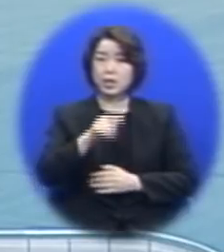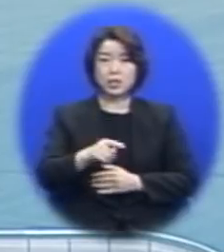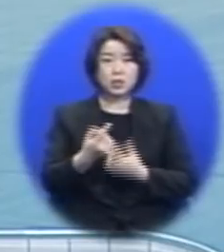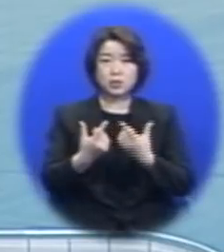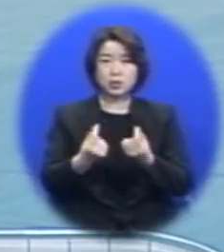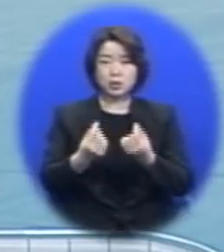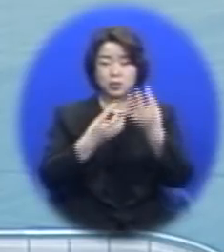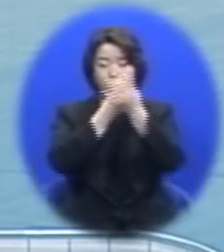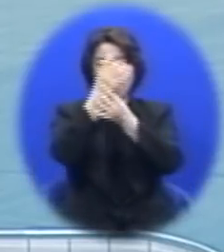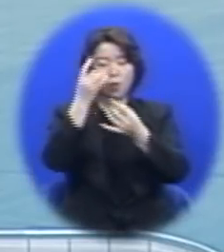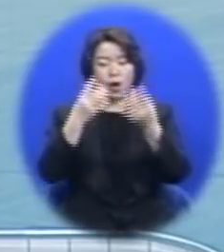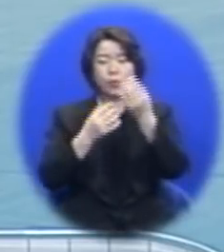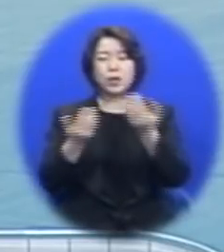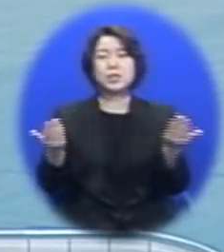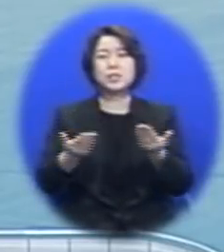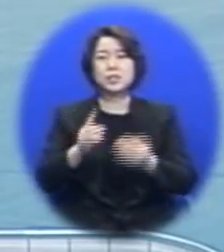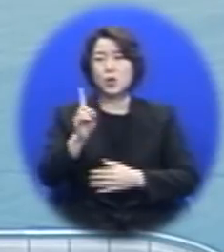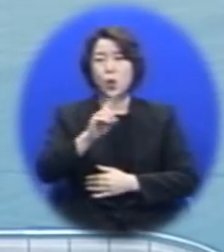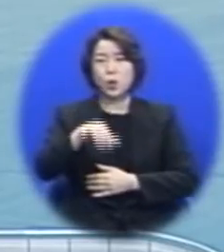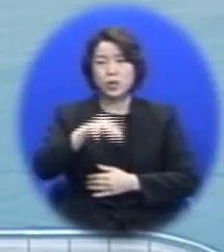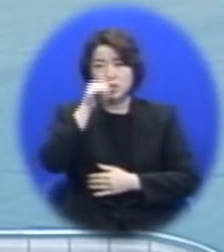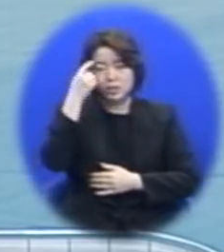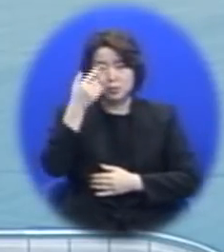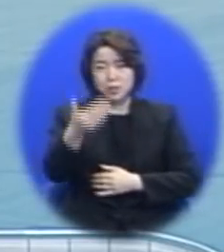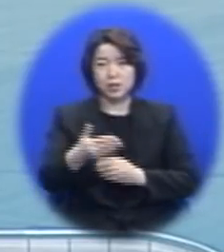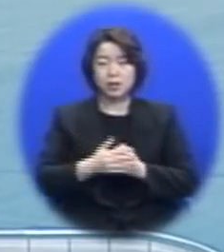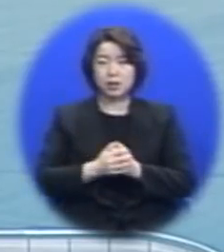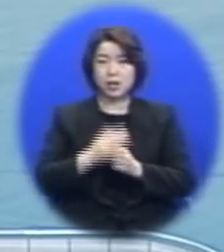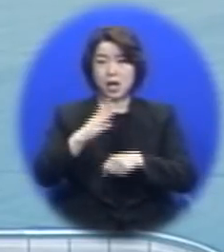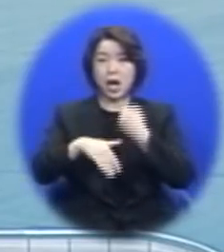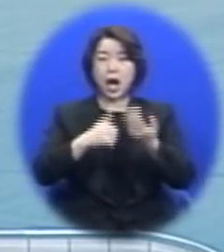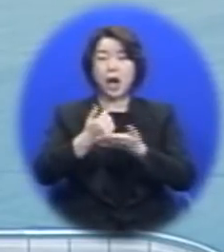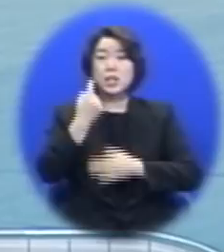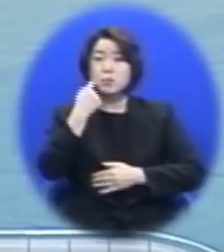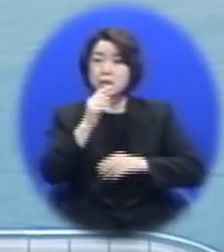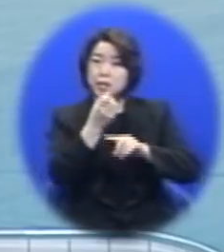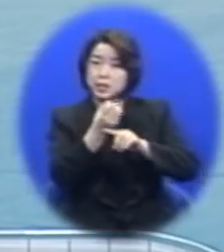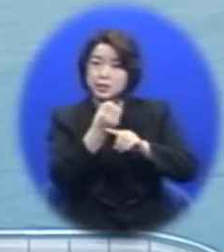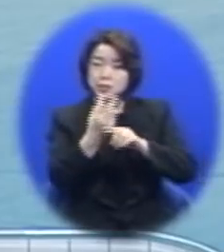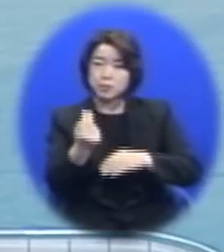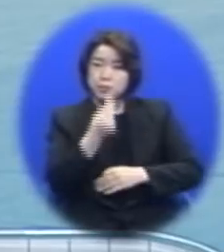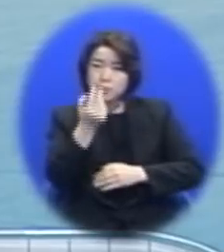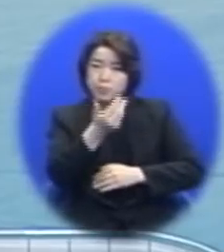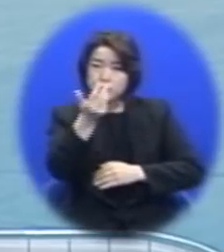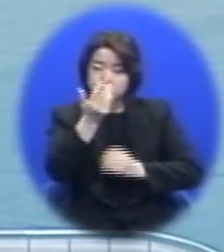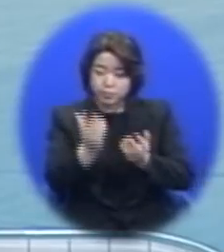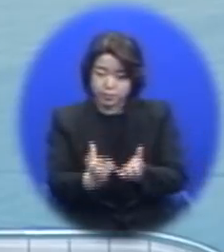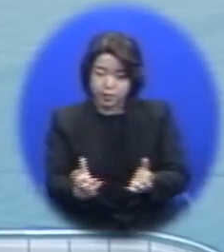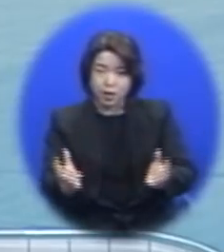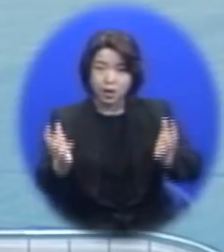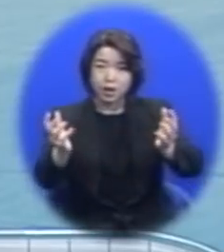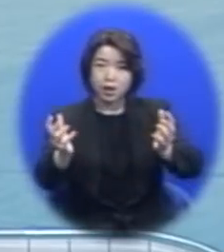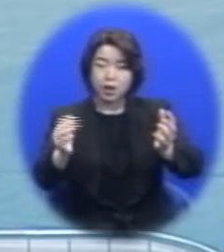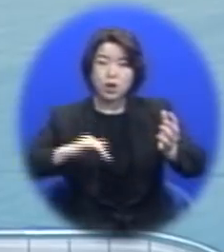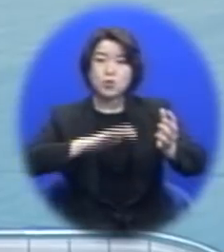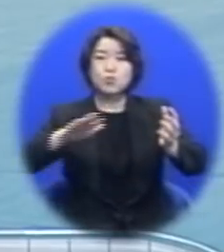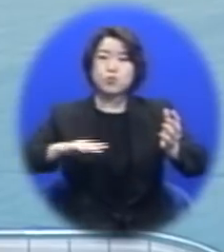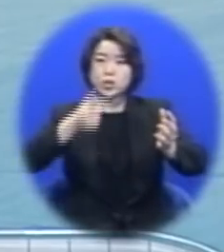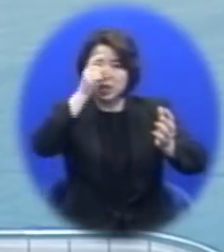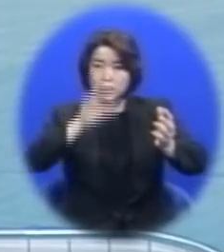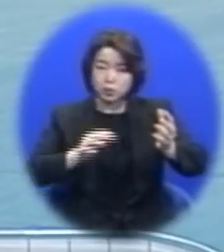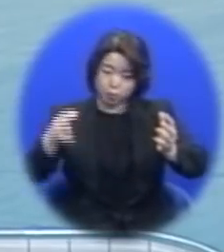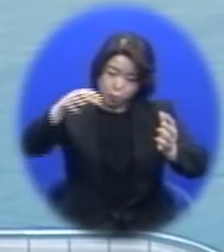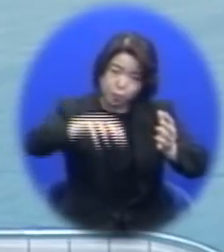이것처럼 황홀한 일이 어디 있겠어요? 하나님의 금양로에 우리 기도가 들어있는, 그러면